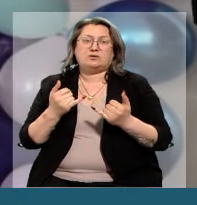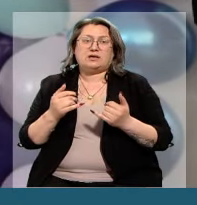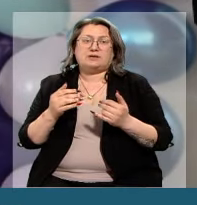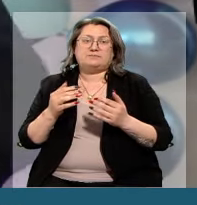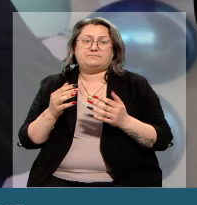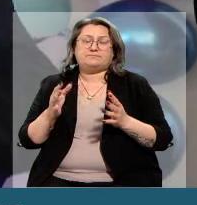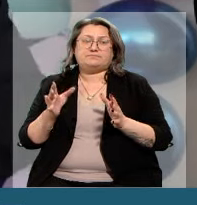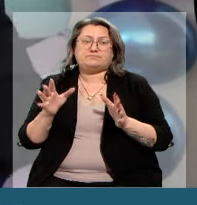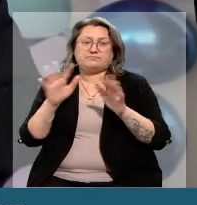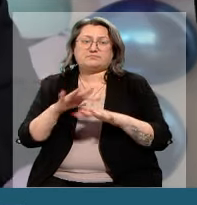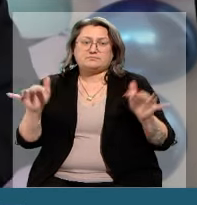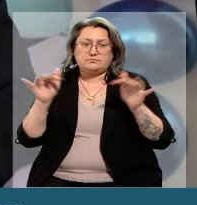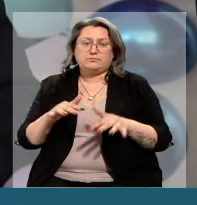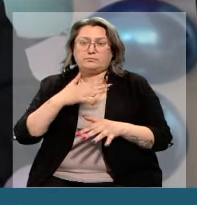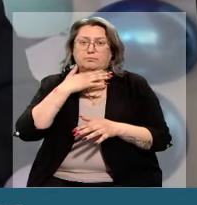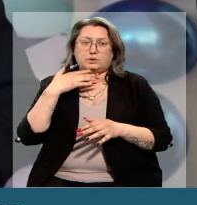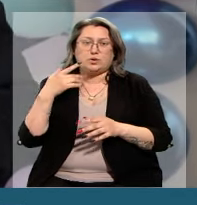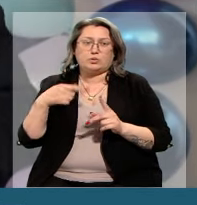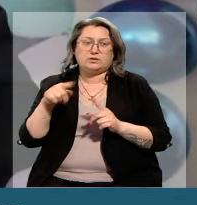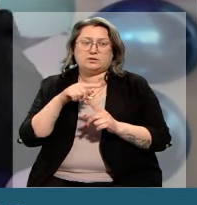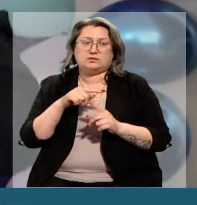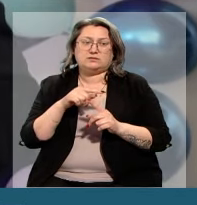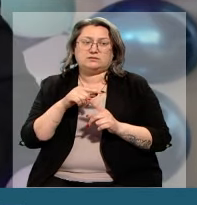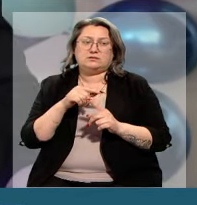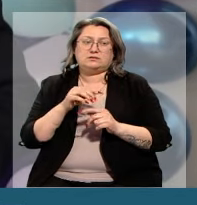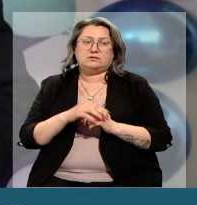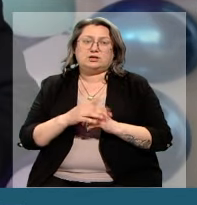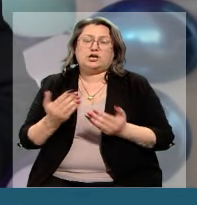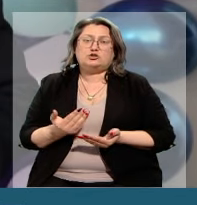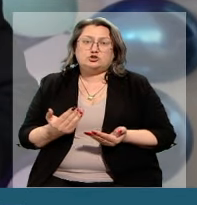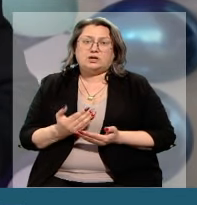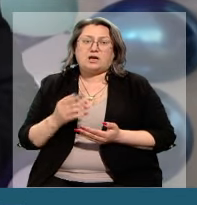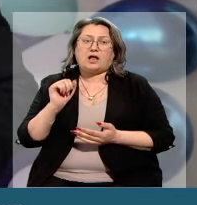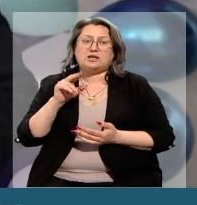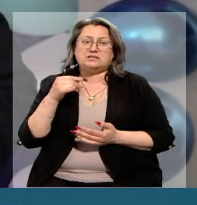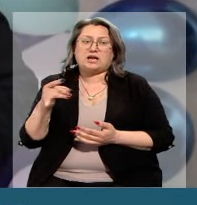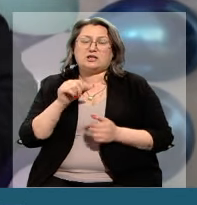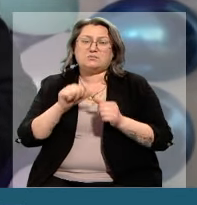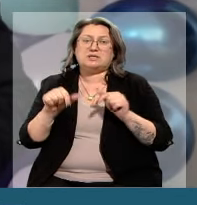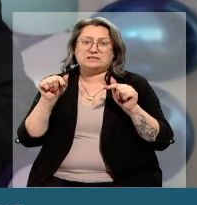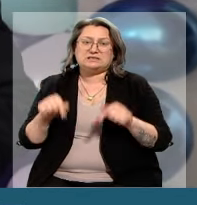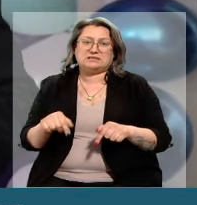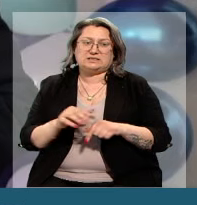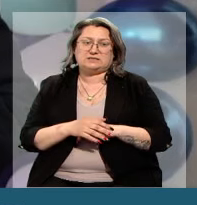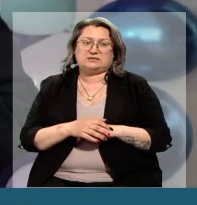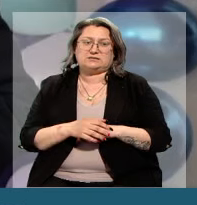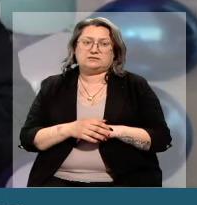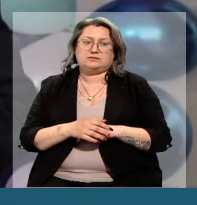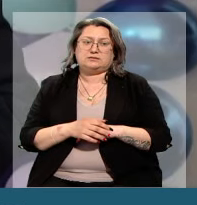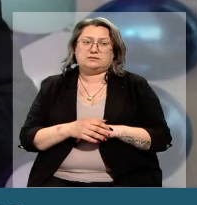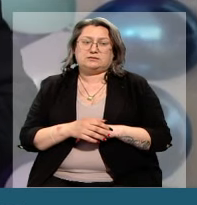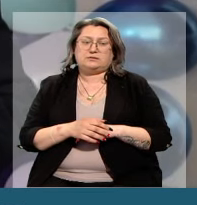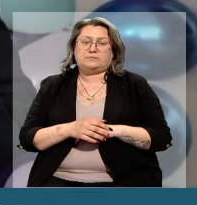собрались многие наши жители Алтынсаринского района именно здесь,